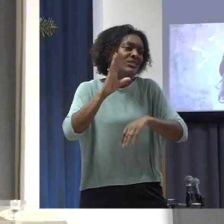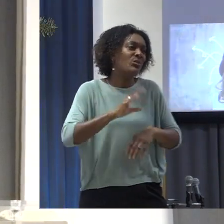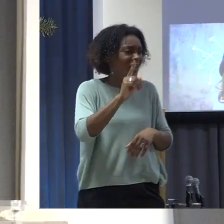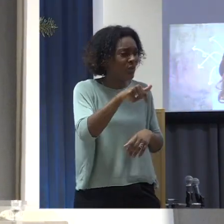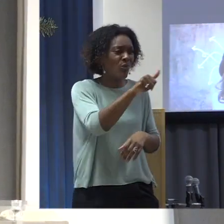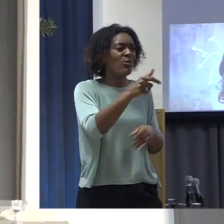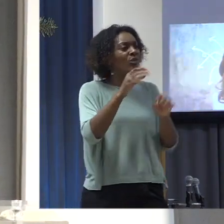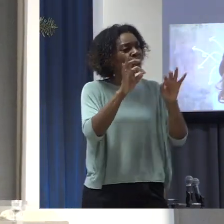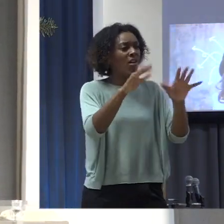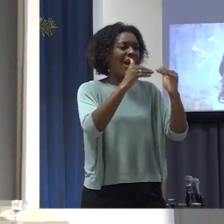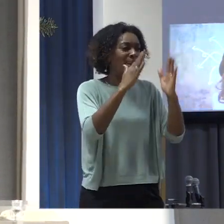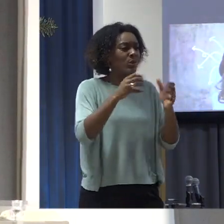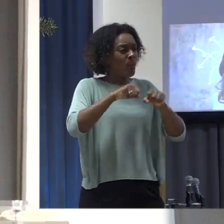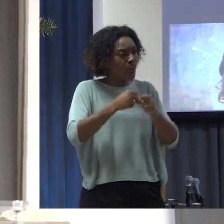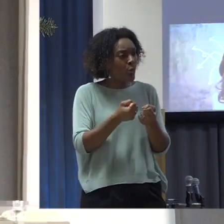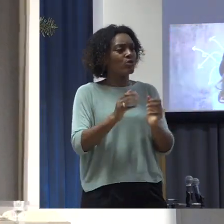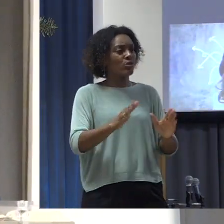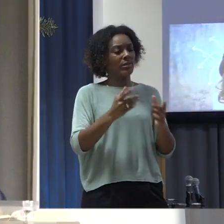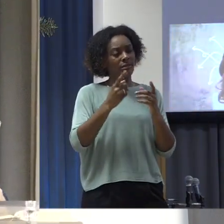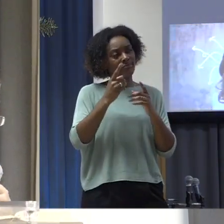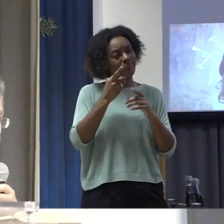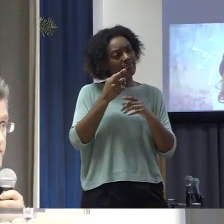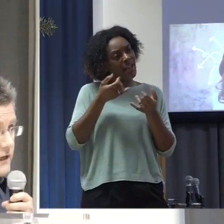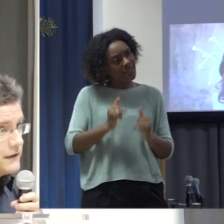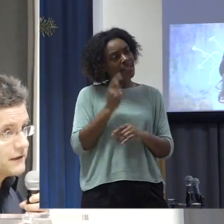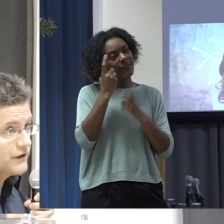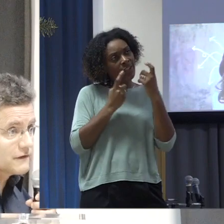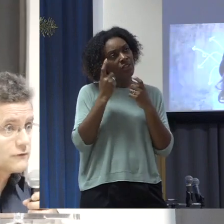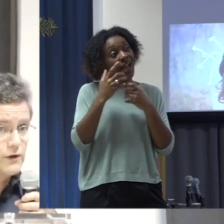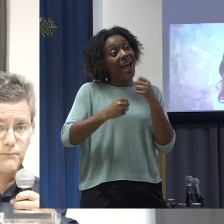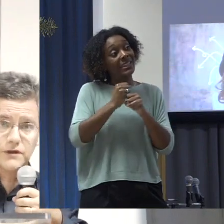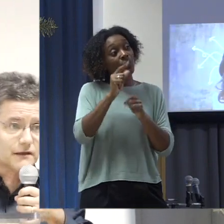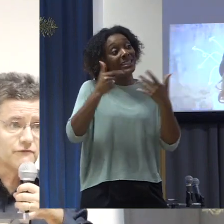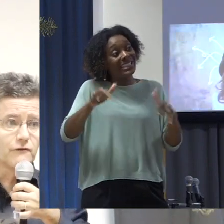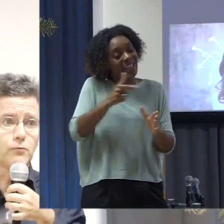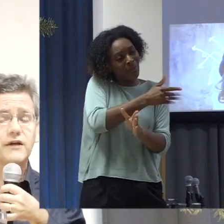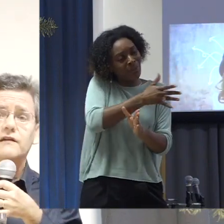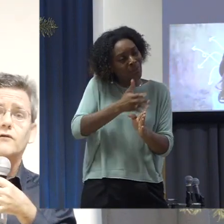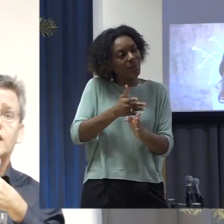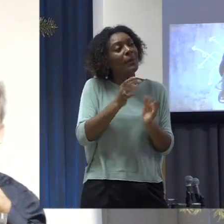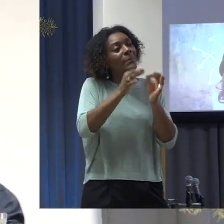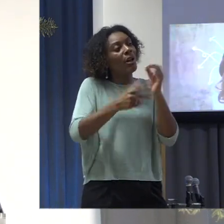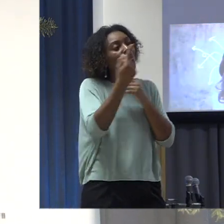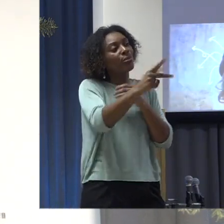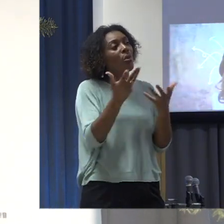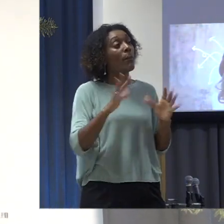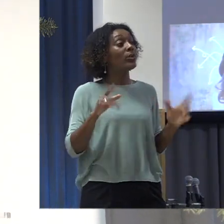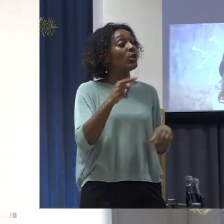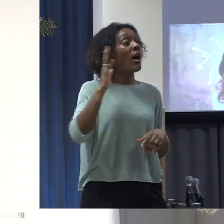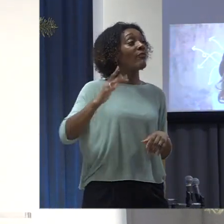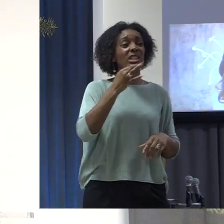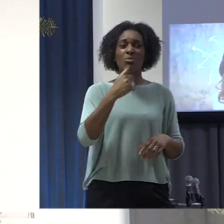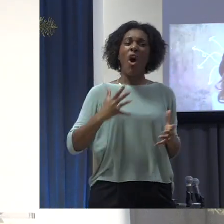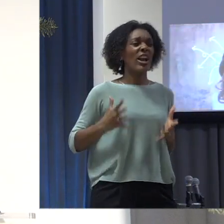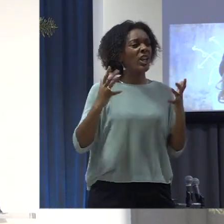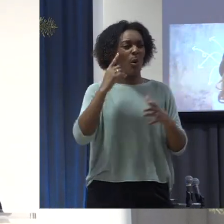des questions sur quel est le bilan que vous faites de cette année qui vient de s'écouler. Peut-être aviez-vous pris des engagements à l'égard